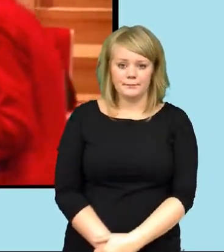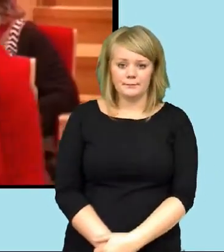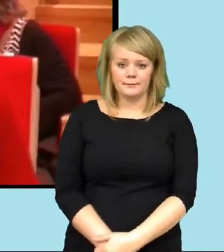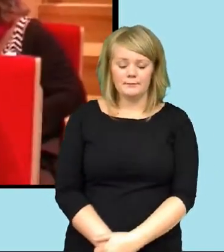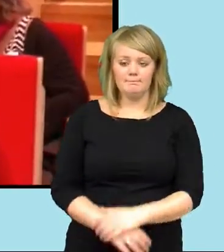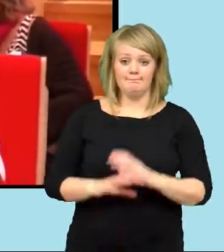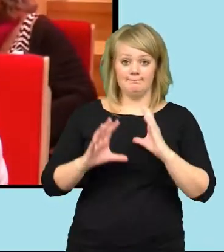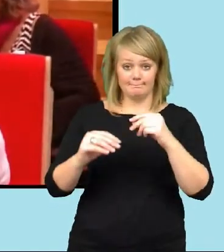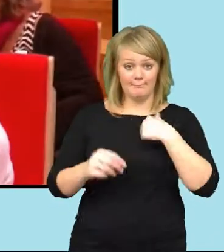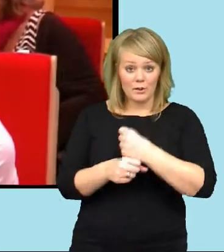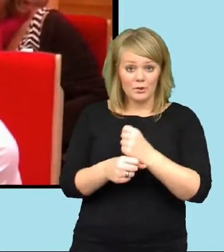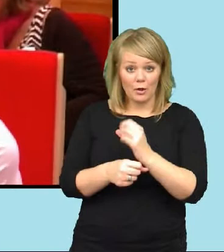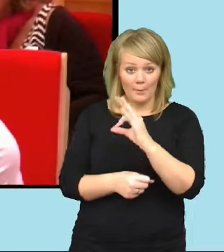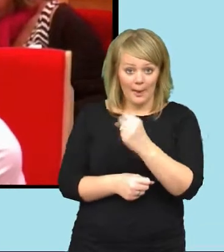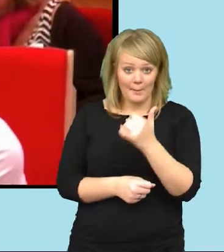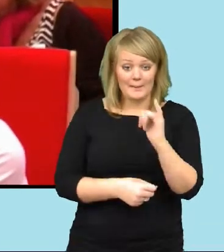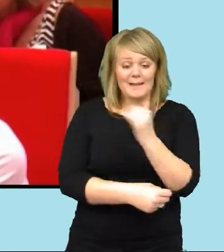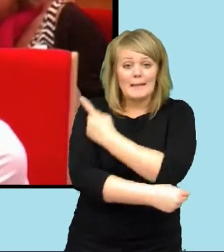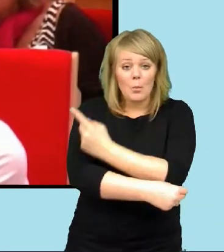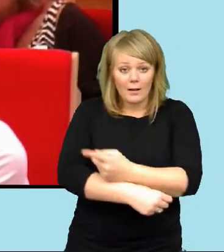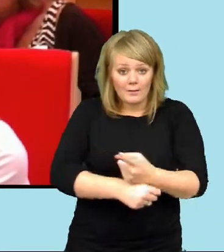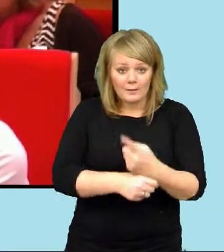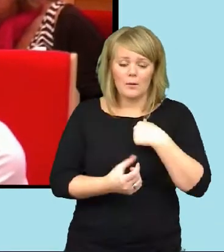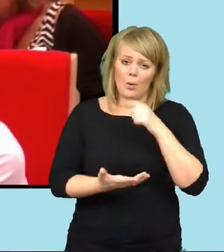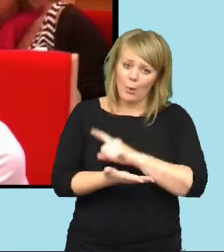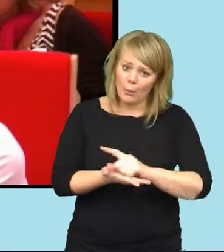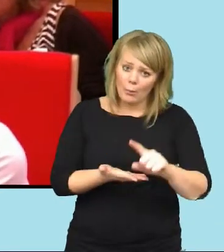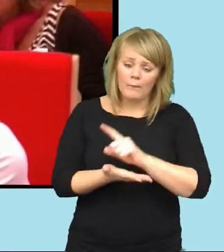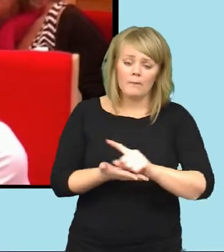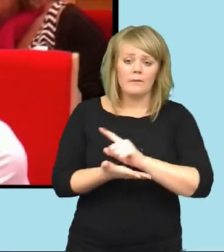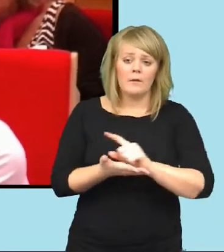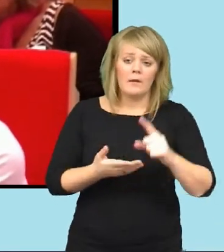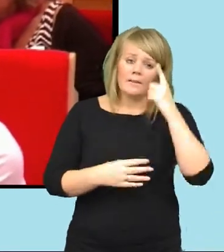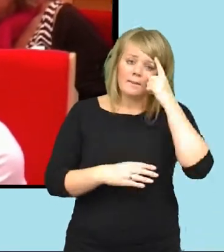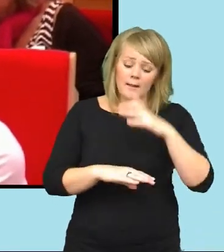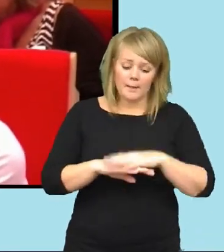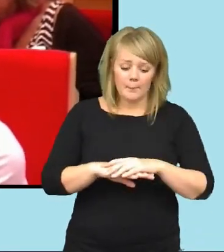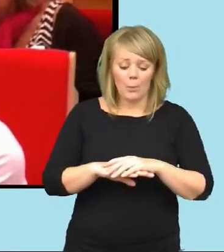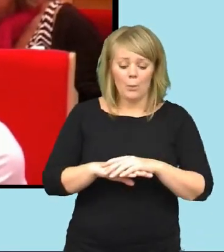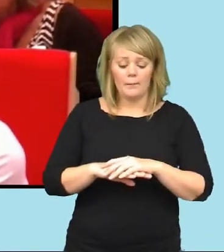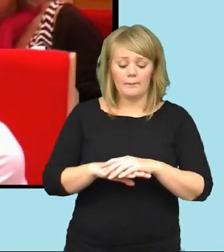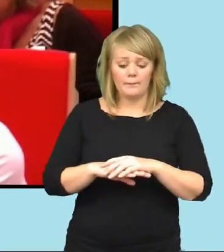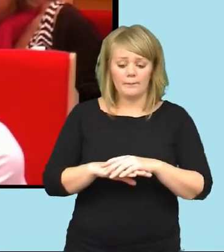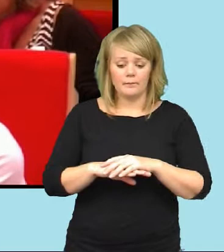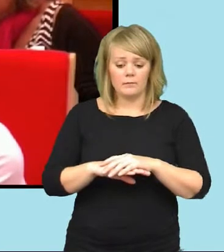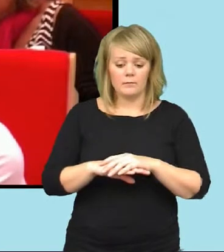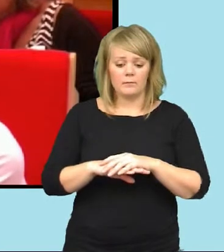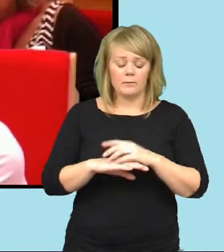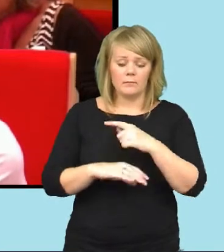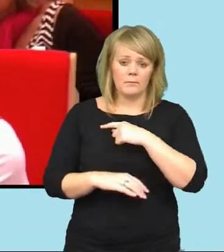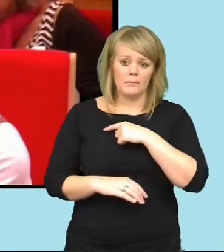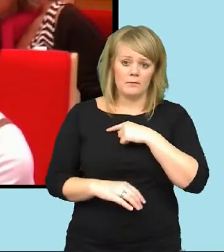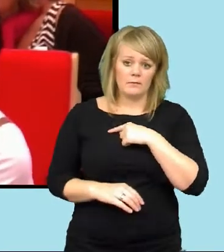Jag jobbar på habiliteringen i Kristianstad och jag har ofta tänkt på hur djupt vi